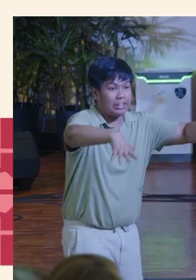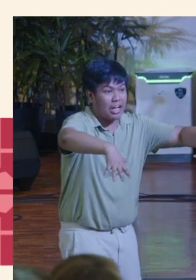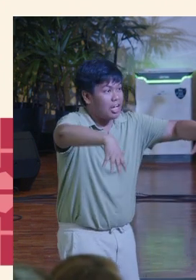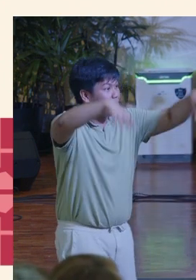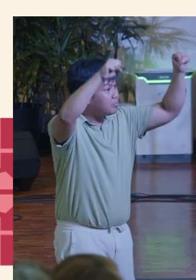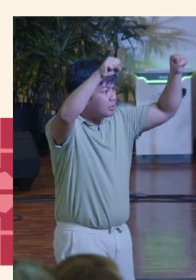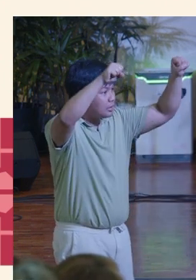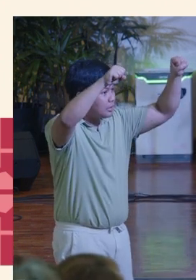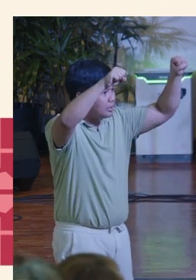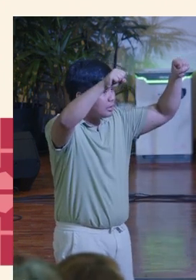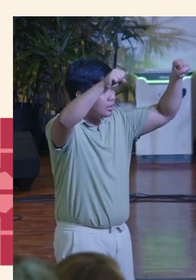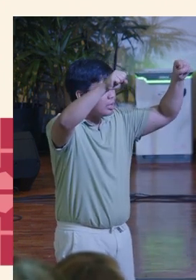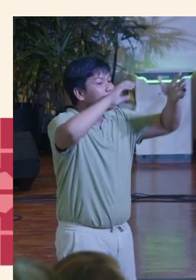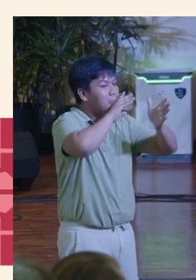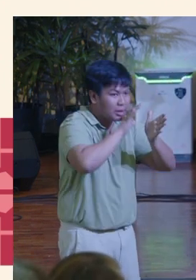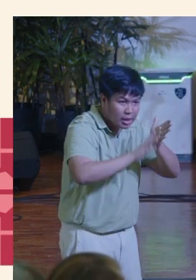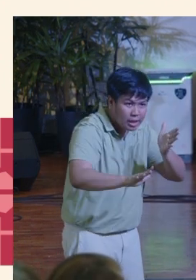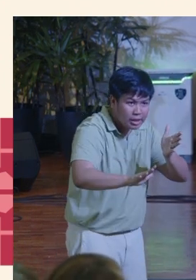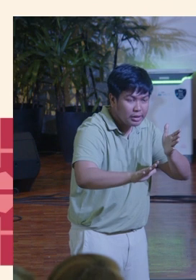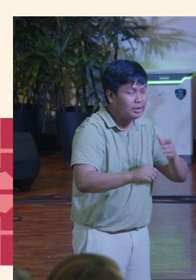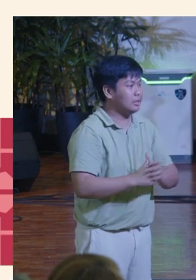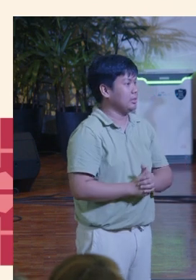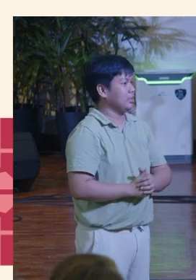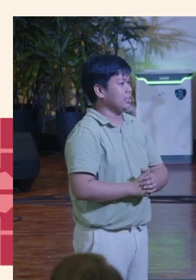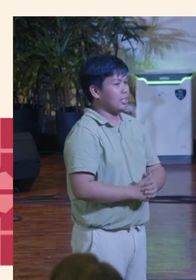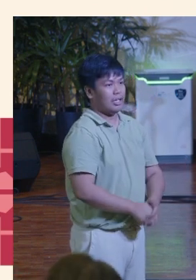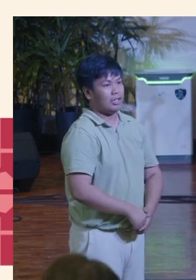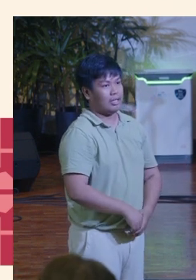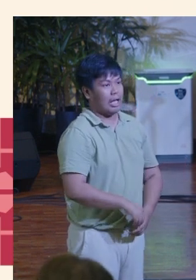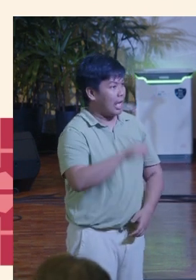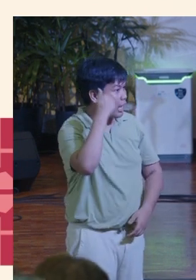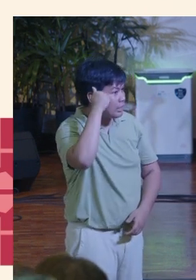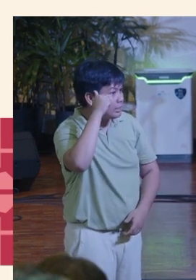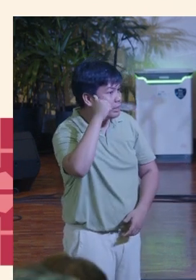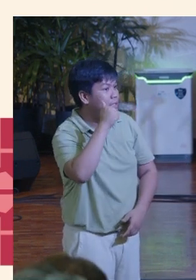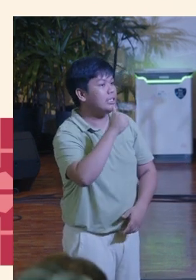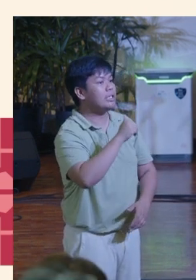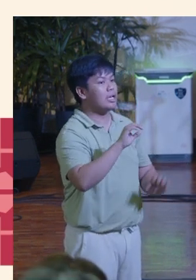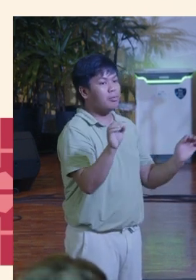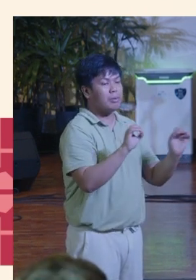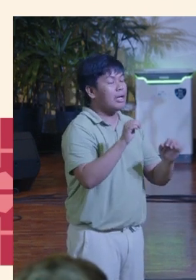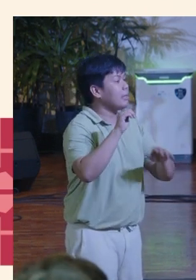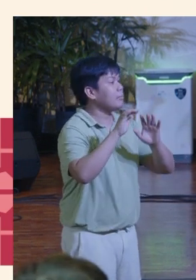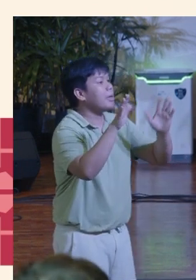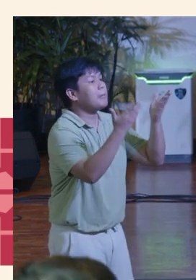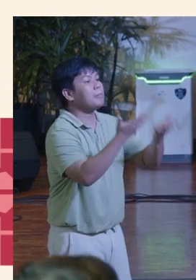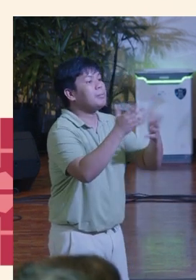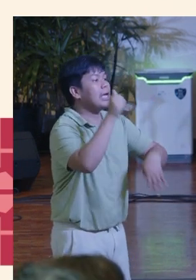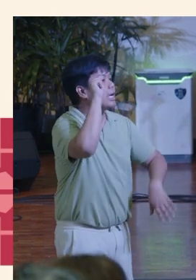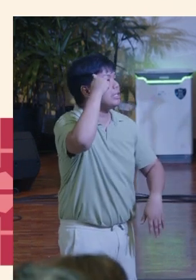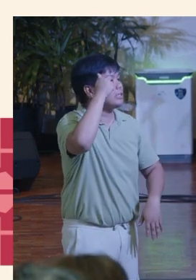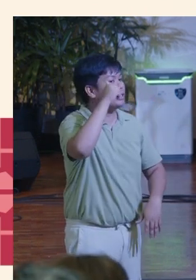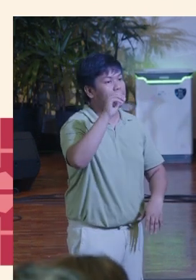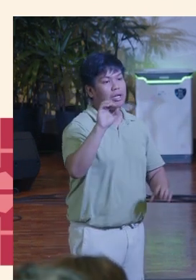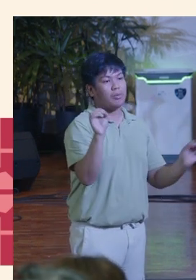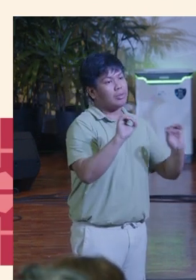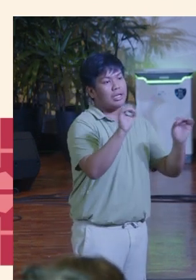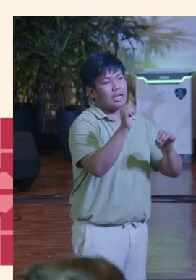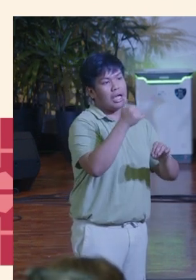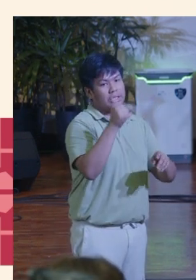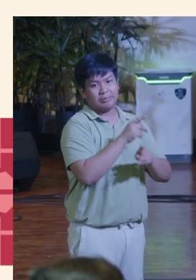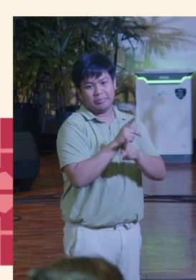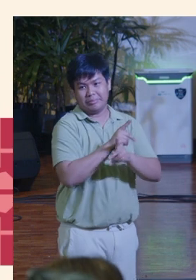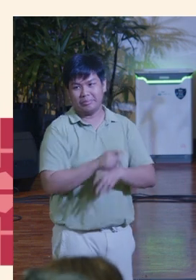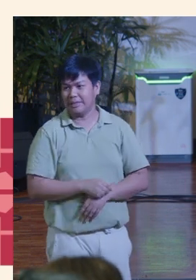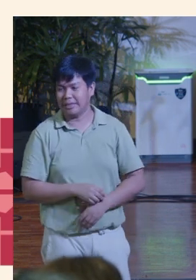adoptive mother or spiritual mother, no? Napakarami nyo pala, no? Dapat pala hinabaan ko pa yung